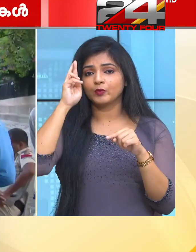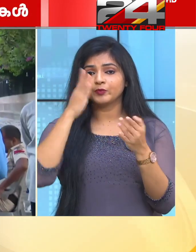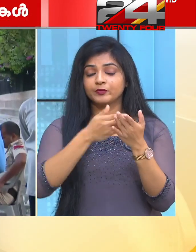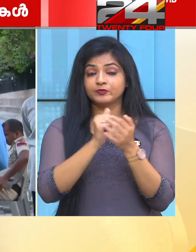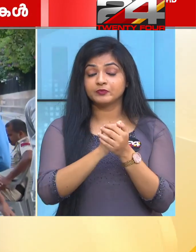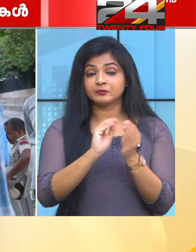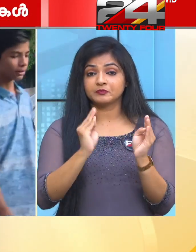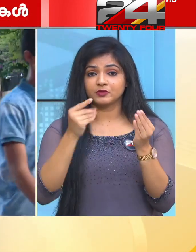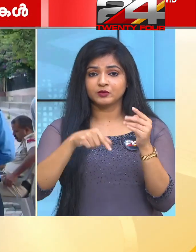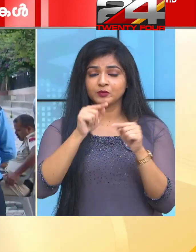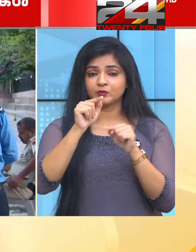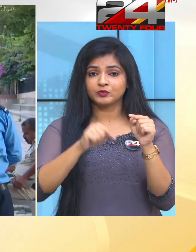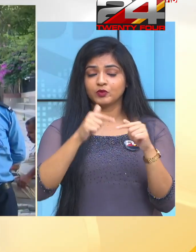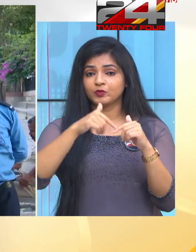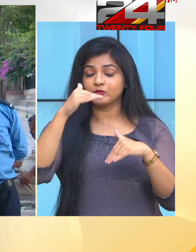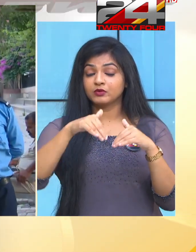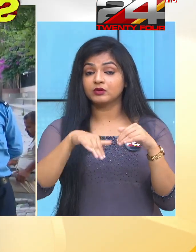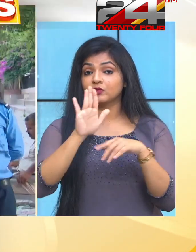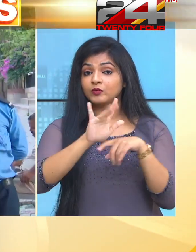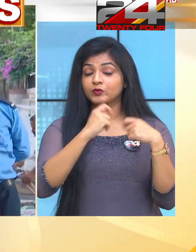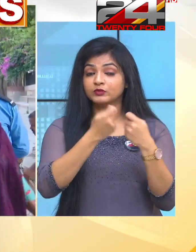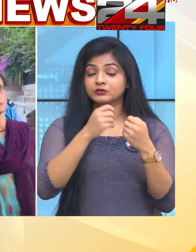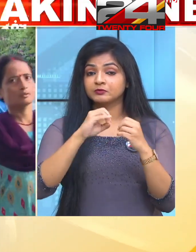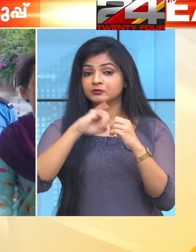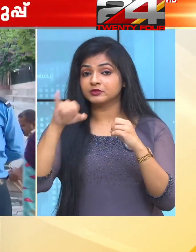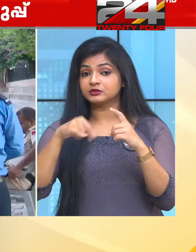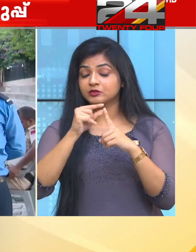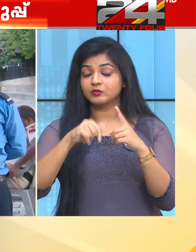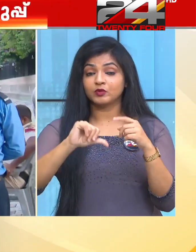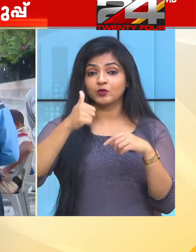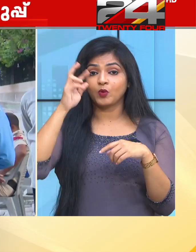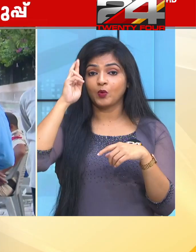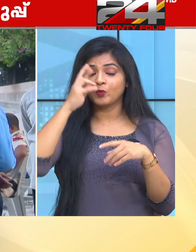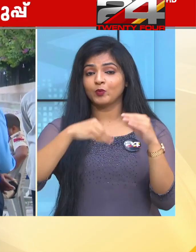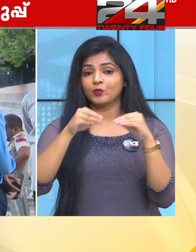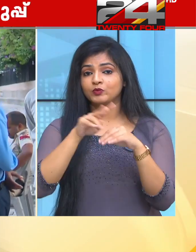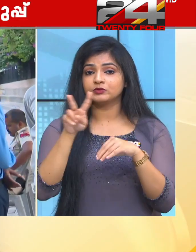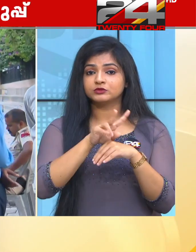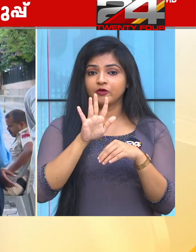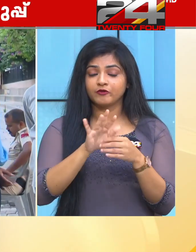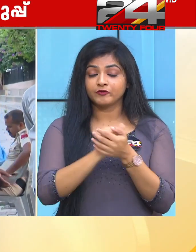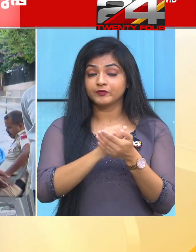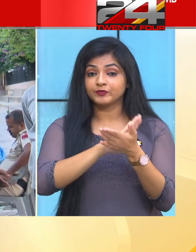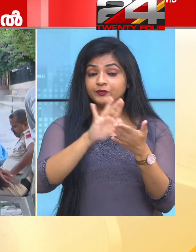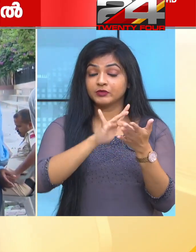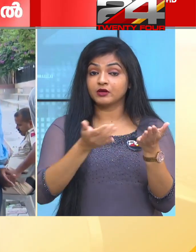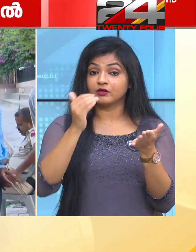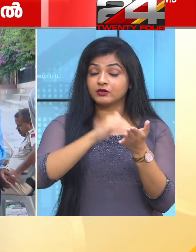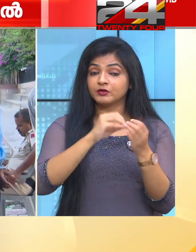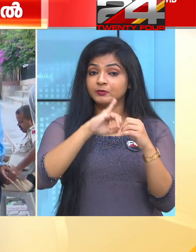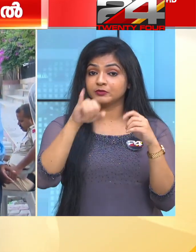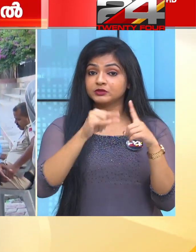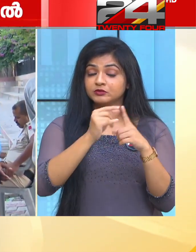ഈ മെച്ചപ്പെട്ട പോളിംഗ് പ്രധാനമായും കോൺഗ്രസും BJPയും അവർക്ക് അനുകൂലമാകുമെന്ന പ്രതീക്ഷയിൽ തന്നെയാണുള്ളത്. വീണ്ടും ഹരിയാനയിൽ BJPയുടെ